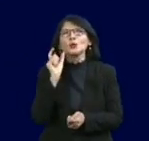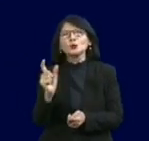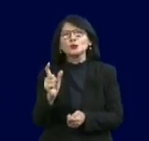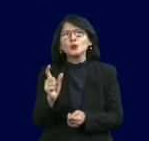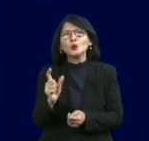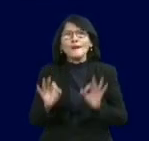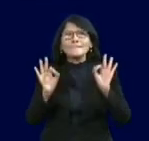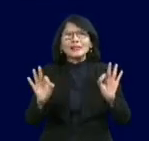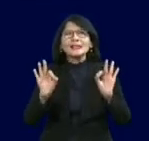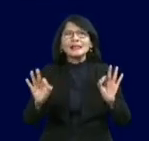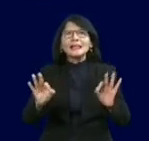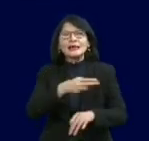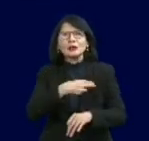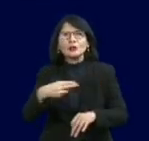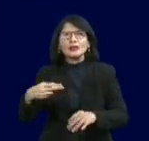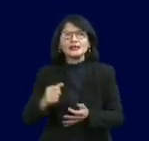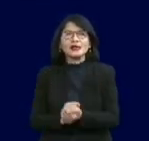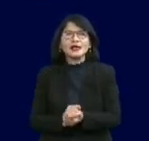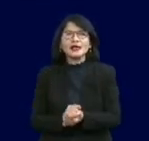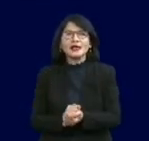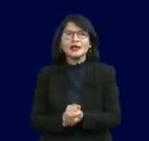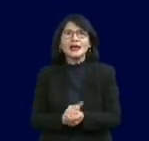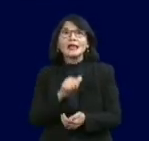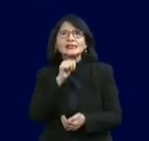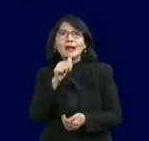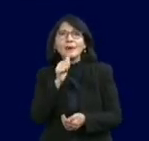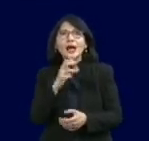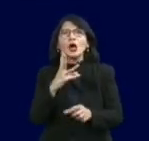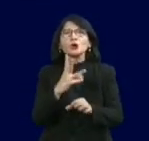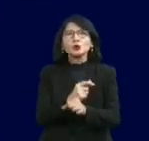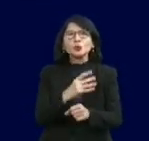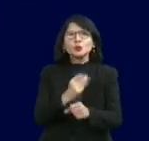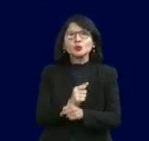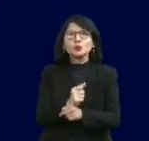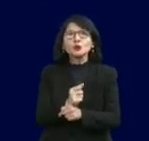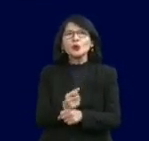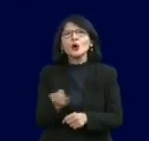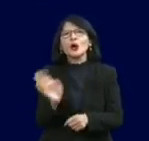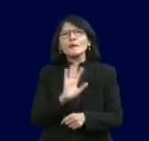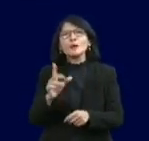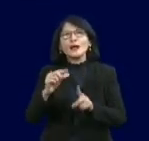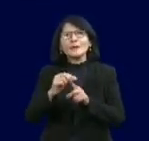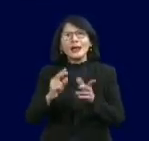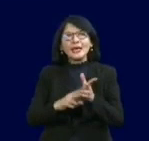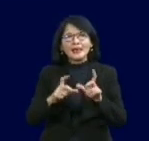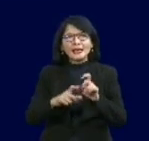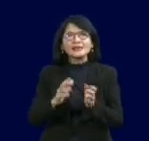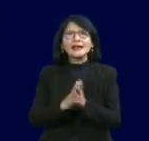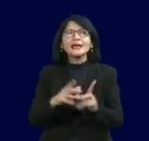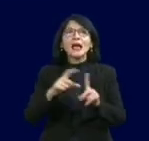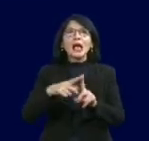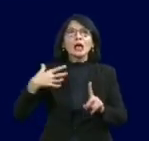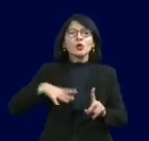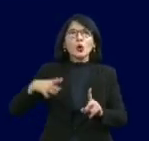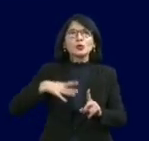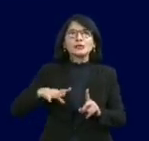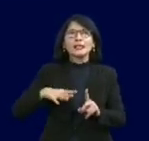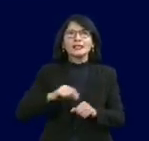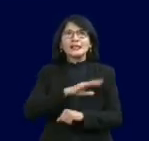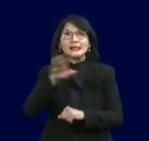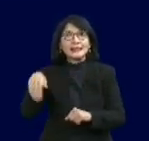kita, yaitu para guru-guru honorer dan juga dosen